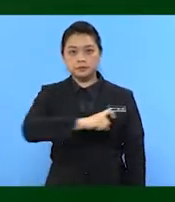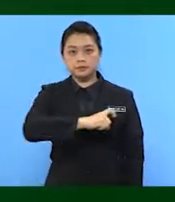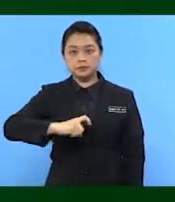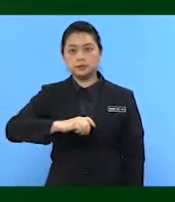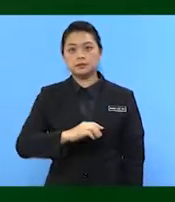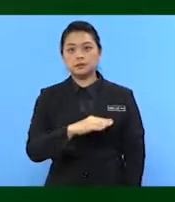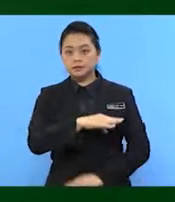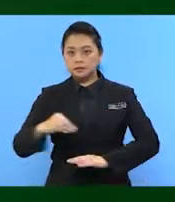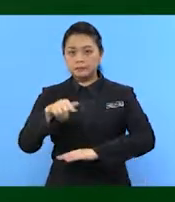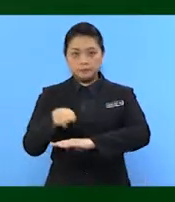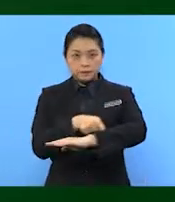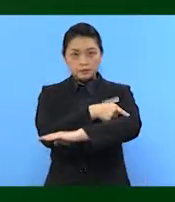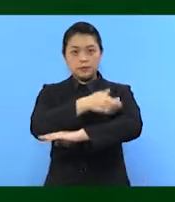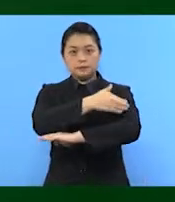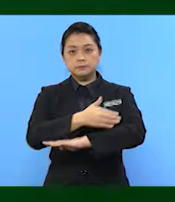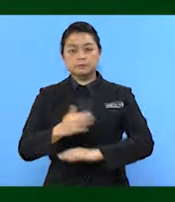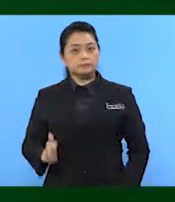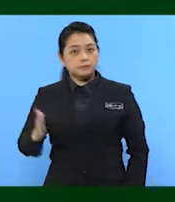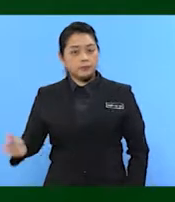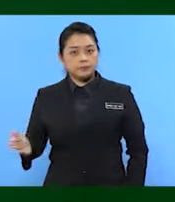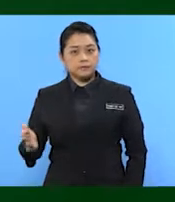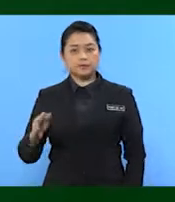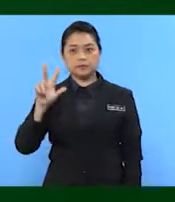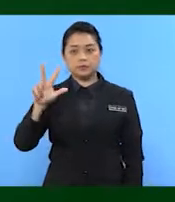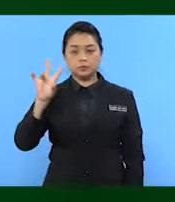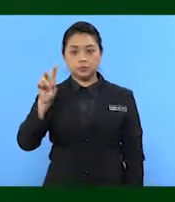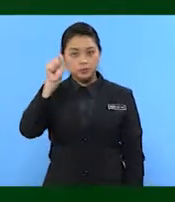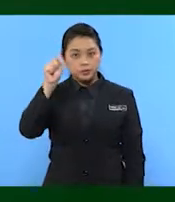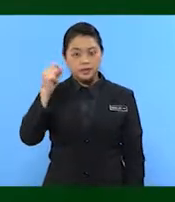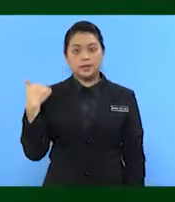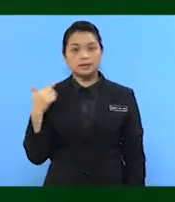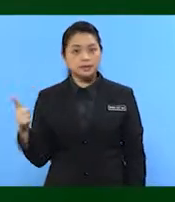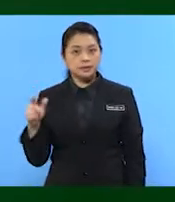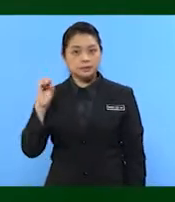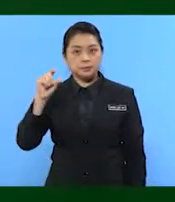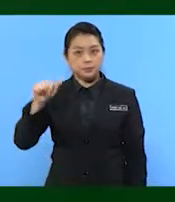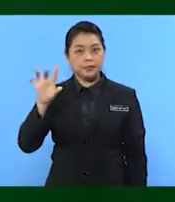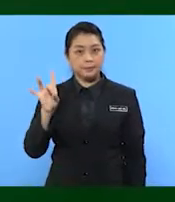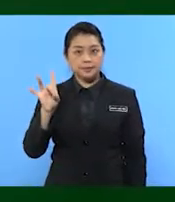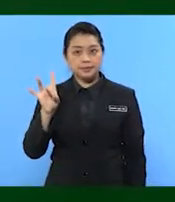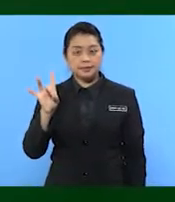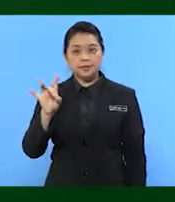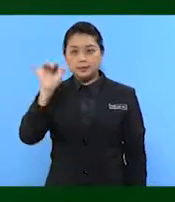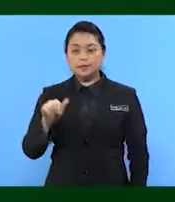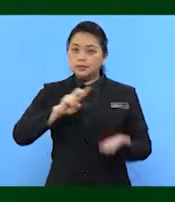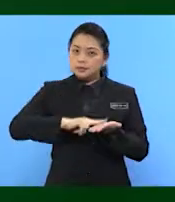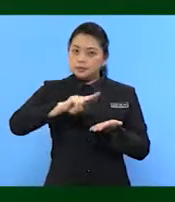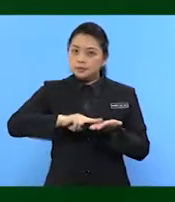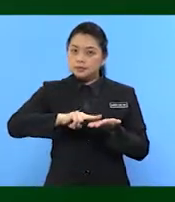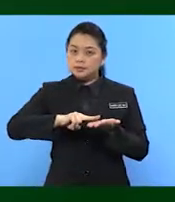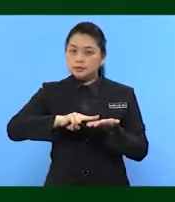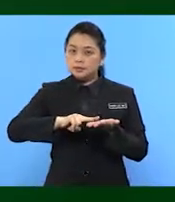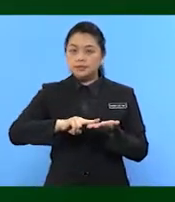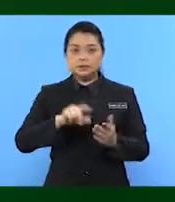dan panjang bersebelahan dengan 37 darjah ialah sifar perpuluhan 8 yang dibaca